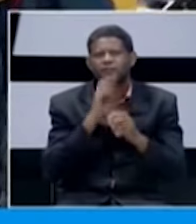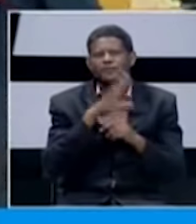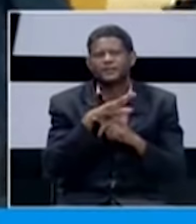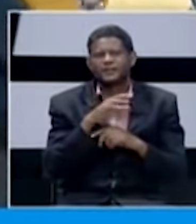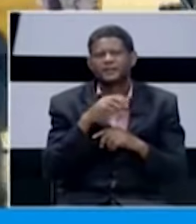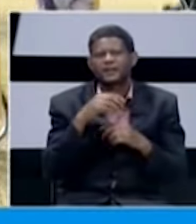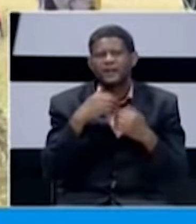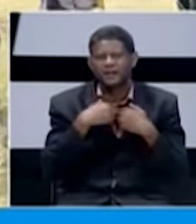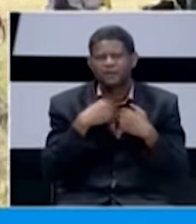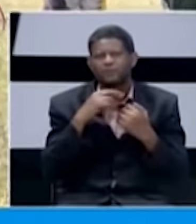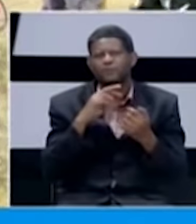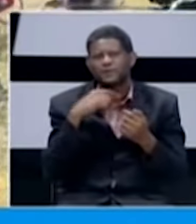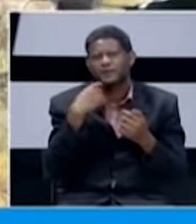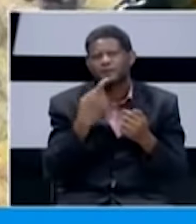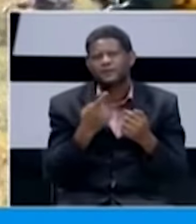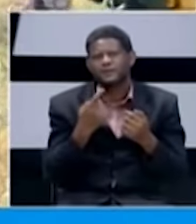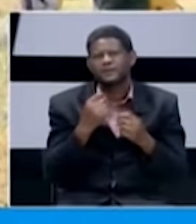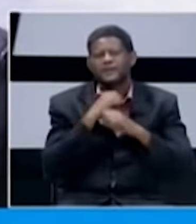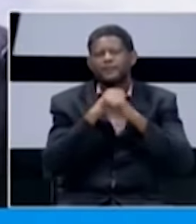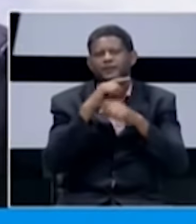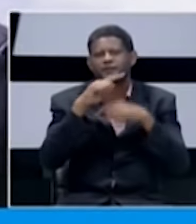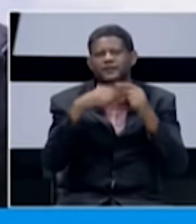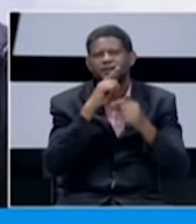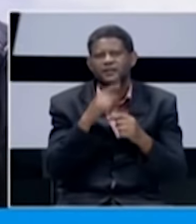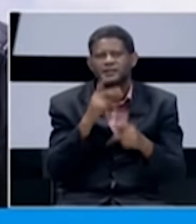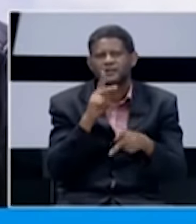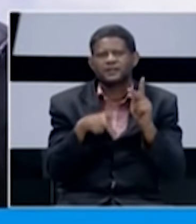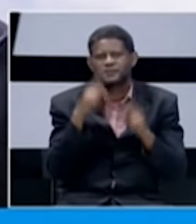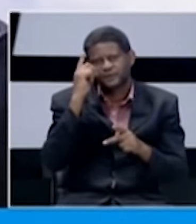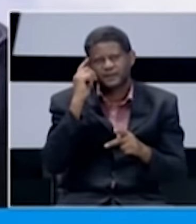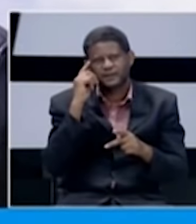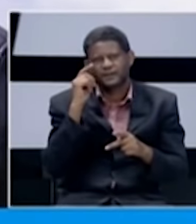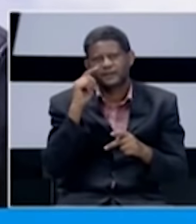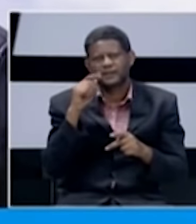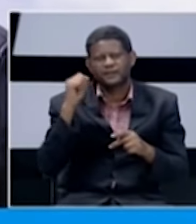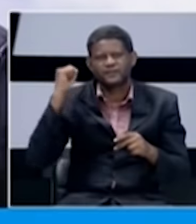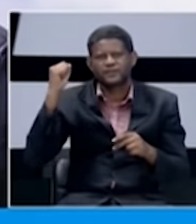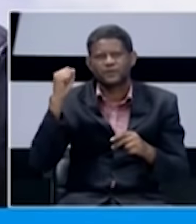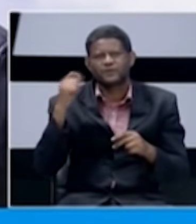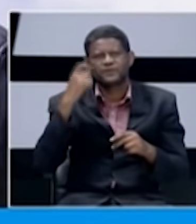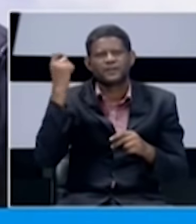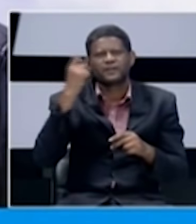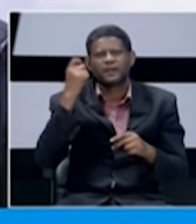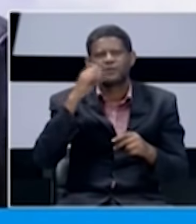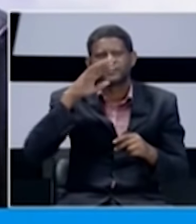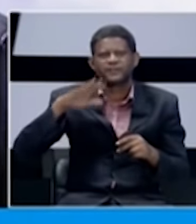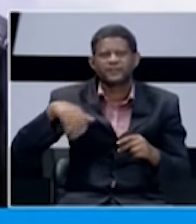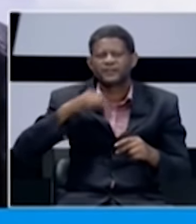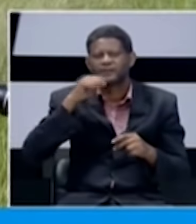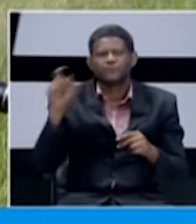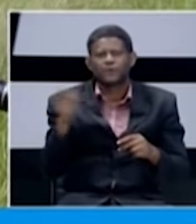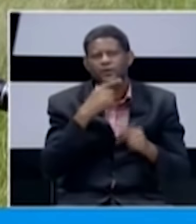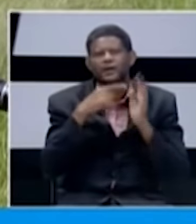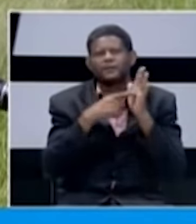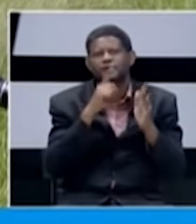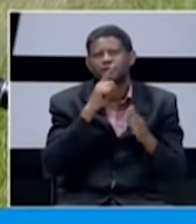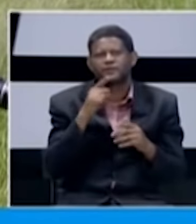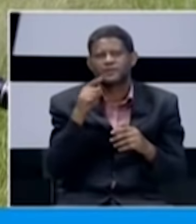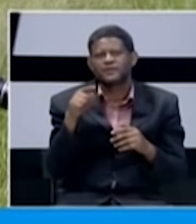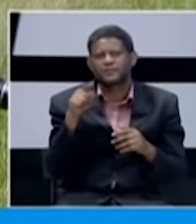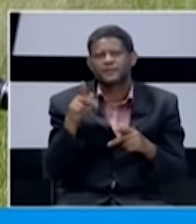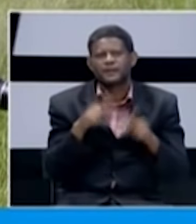يمالات لا مكتنا ينخلينا حزب تقرأي خان دحر ما خفت تشرح له لي تعوت لي ترسم خانه مرئي أنا أي ماله لازي لي يقولوا أنا عن